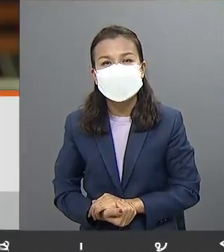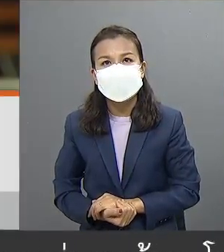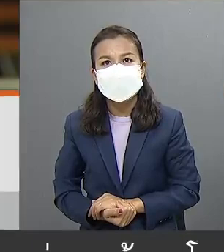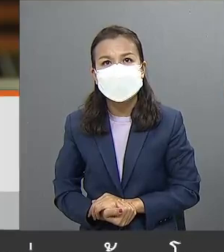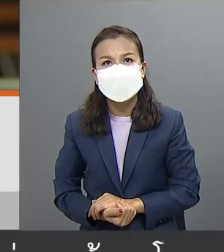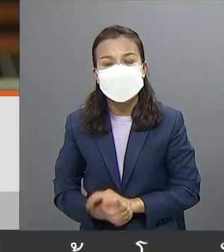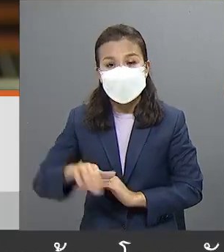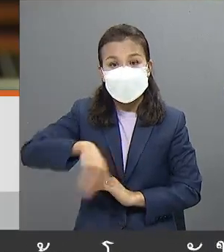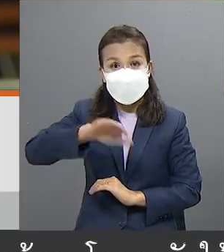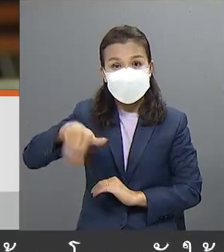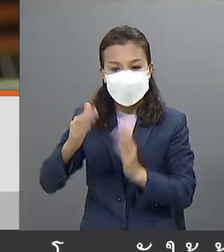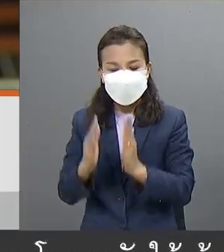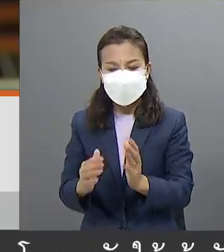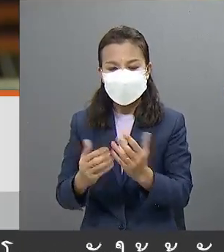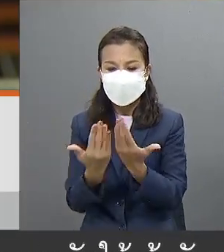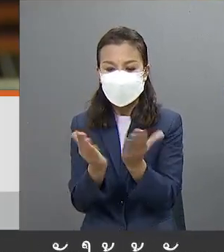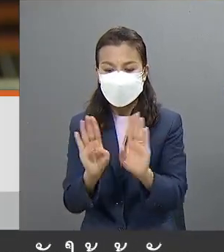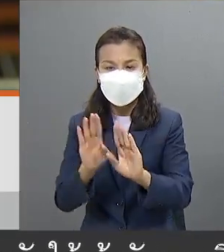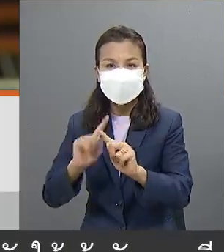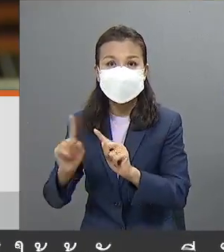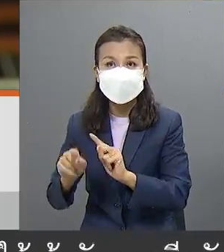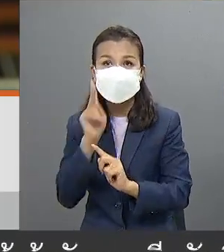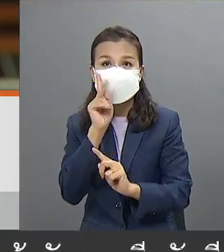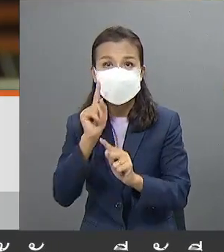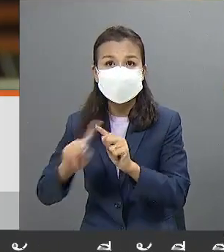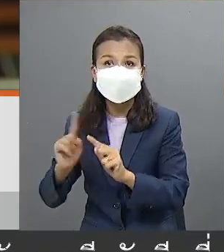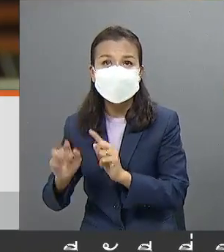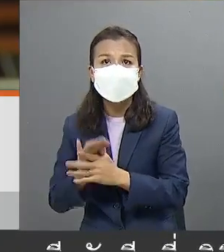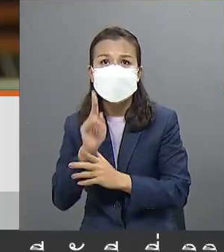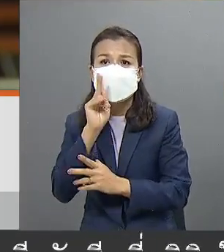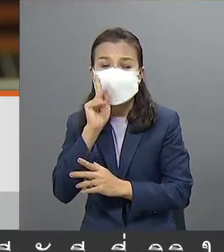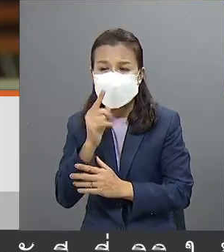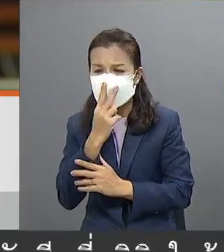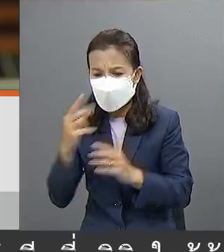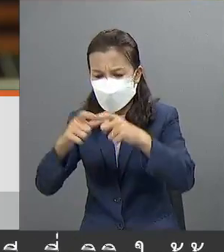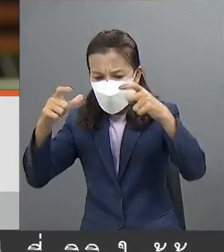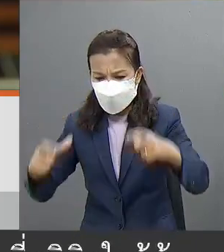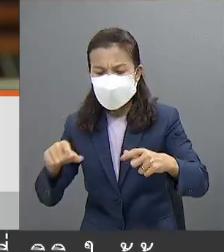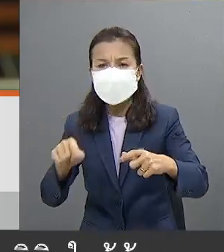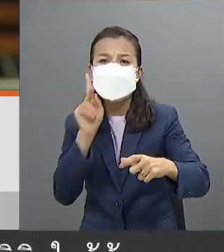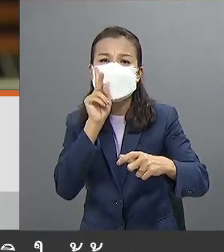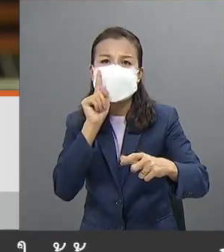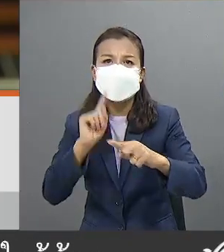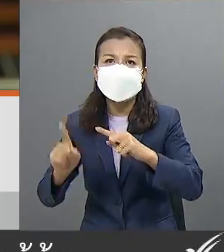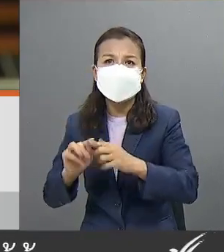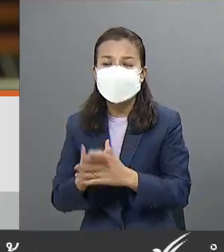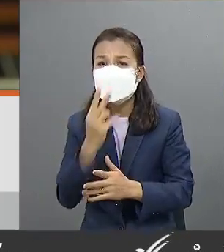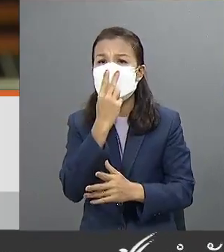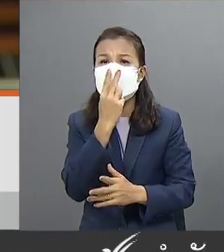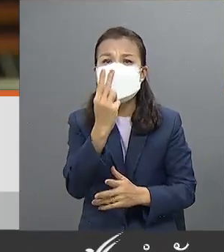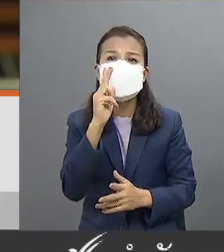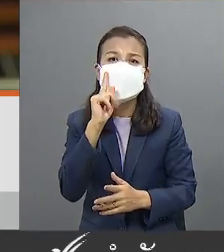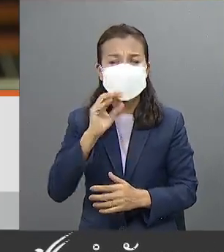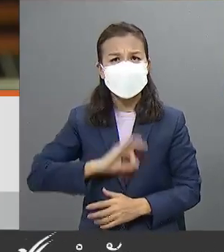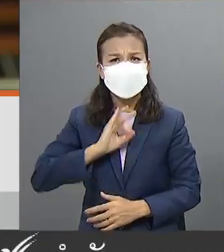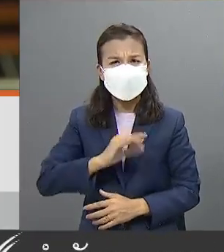นะคะแล้วก็สื่อก็มีส่วนนะคะพงษ์สื่อที่ลงไปอ่ะนะฮะเขาประชาชนเค้าดูข่าวแล้วก็มีความสุขว่าคือผม